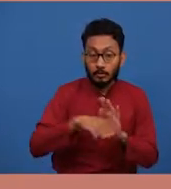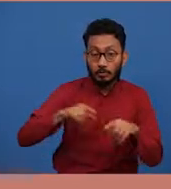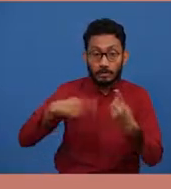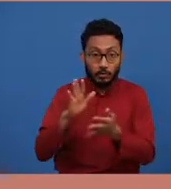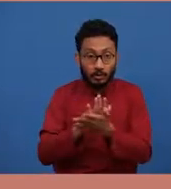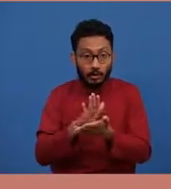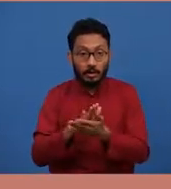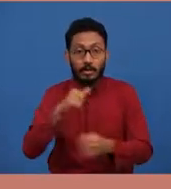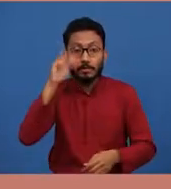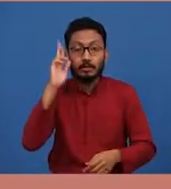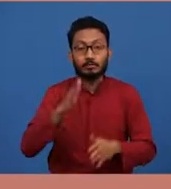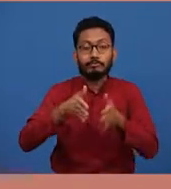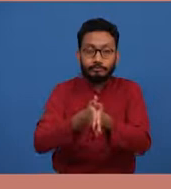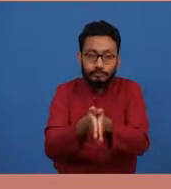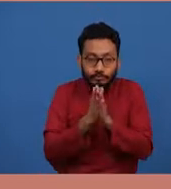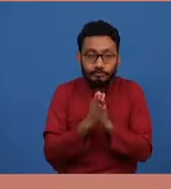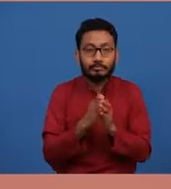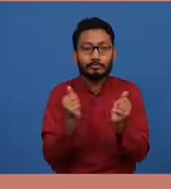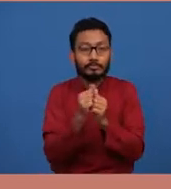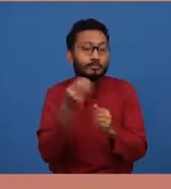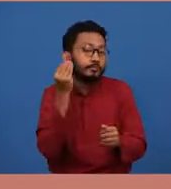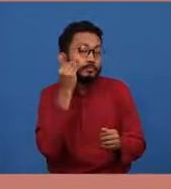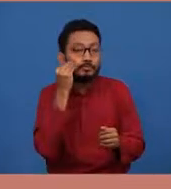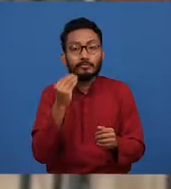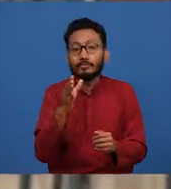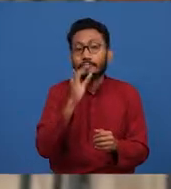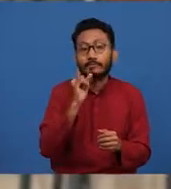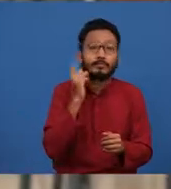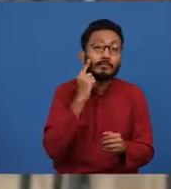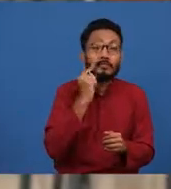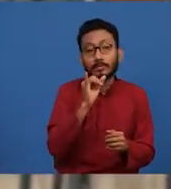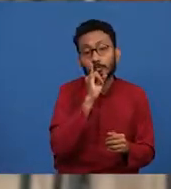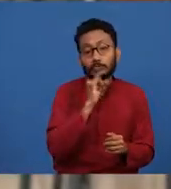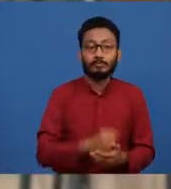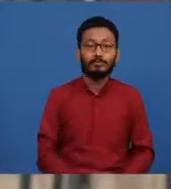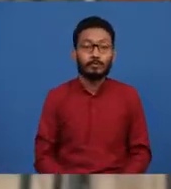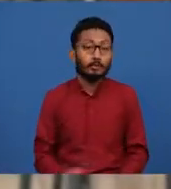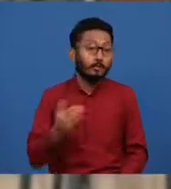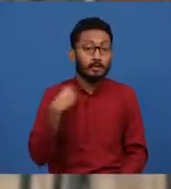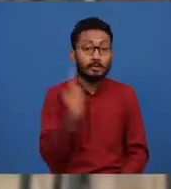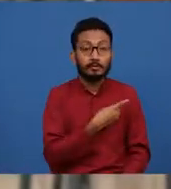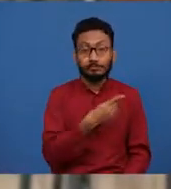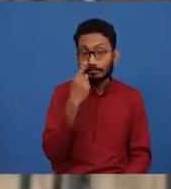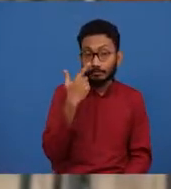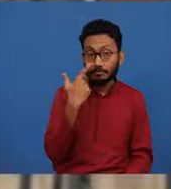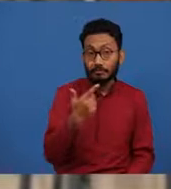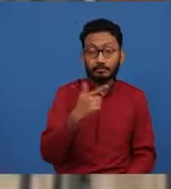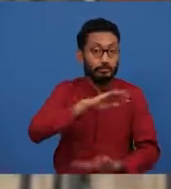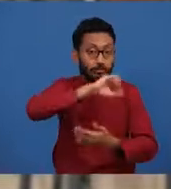bersalam dan mencium pipi ibunya. Mari kita lihat